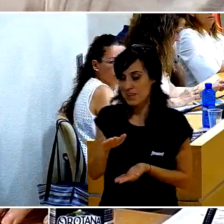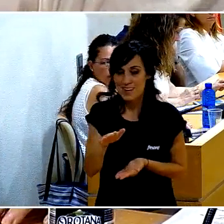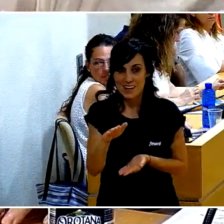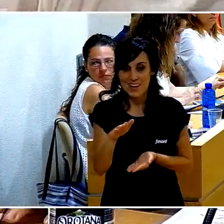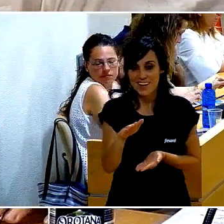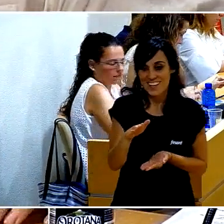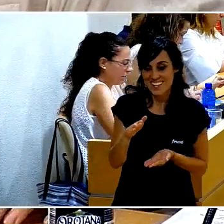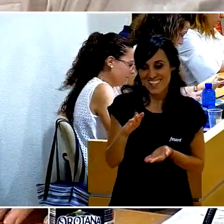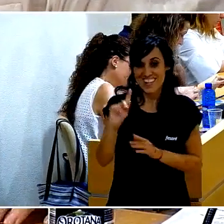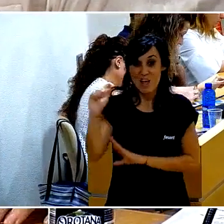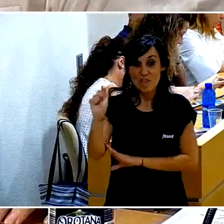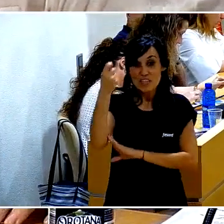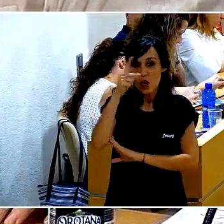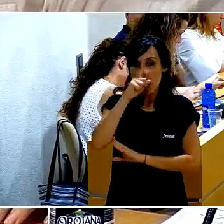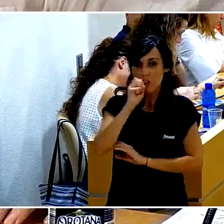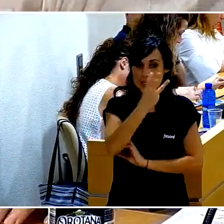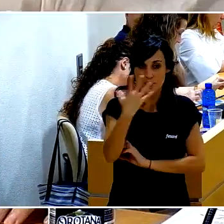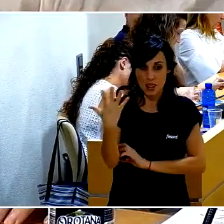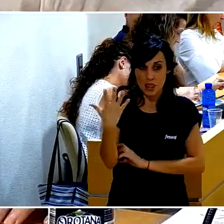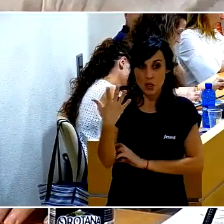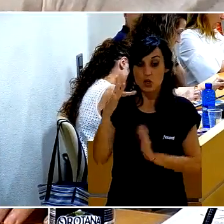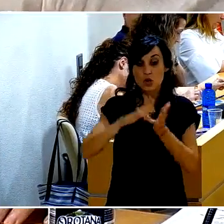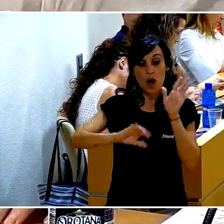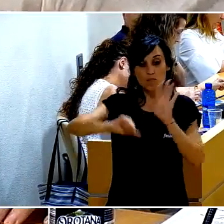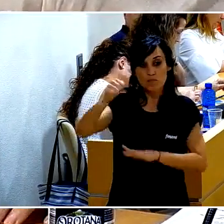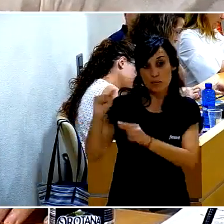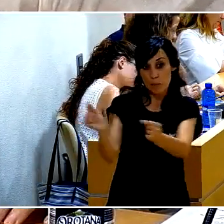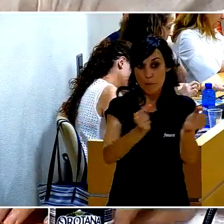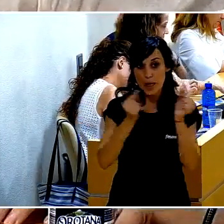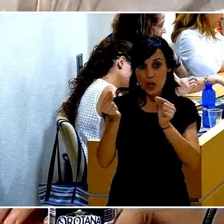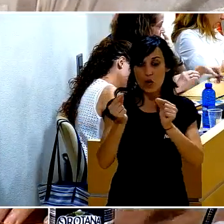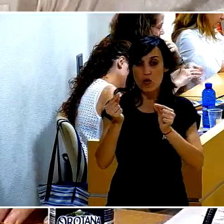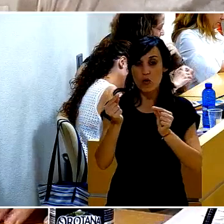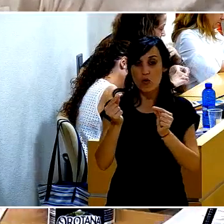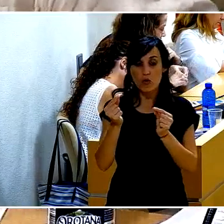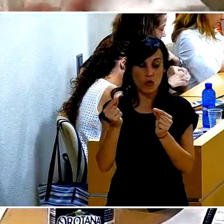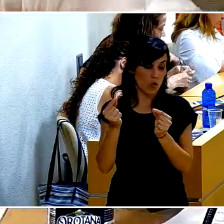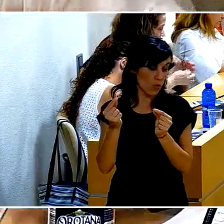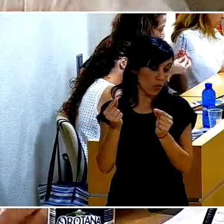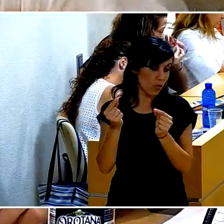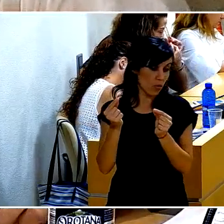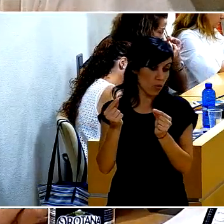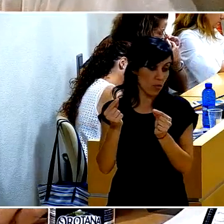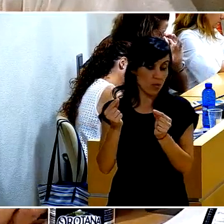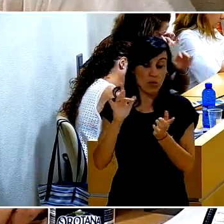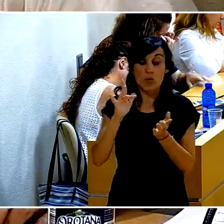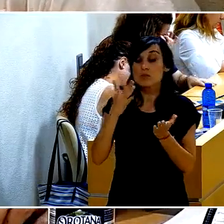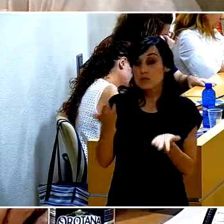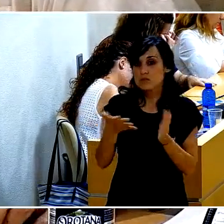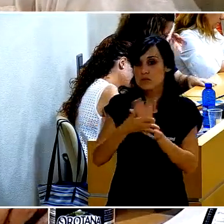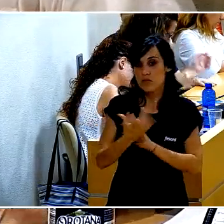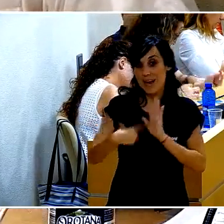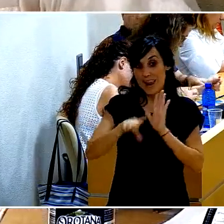de la victòria del 36. Va ser aprovat per el ple i per tant va ser a més d'aplicar la llei de